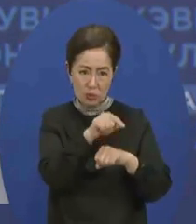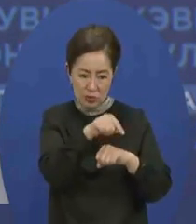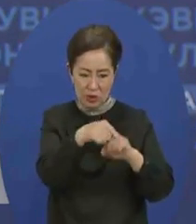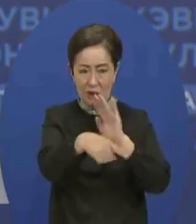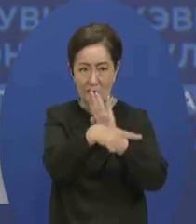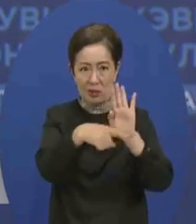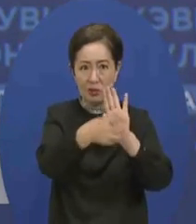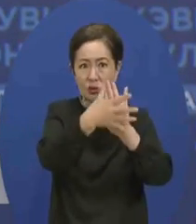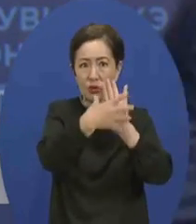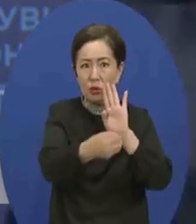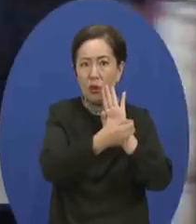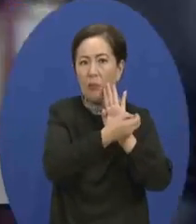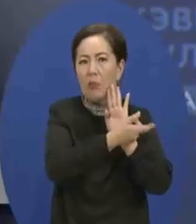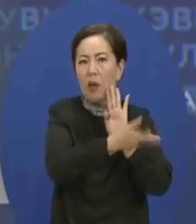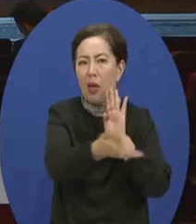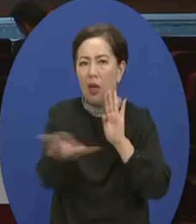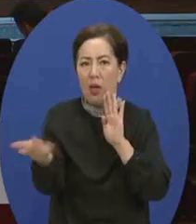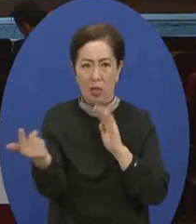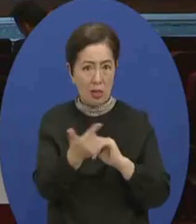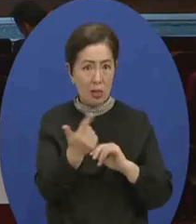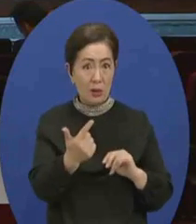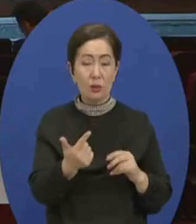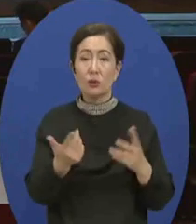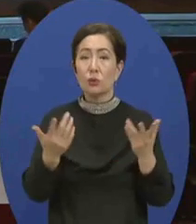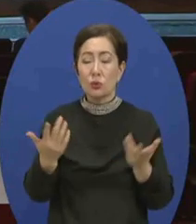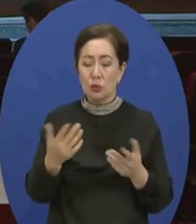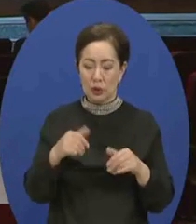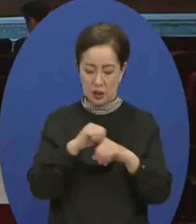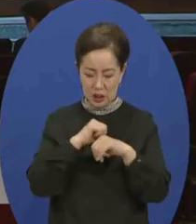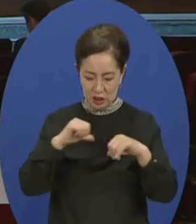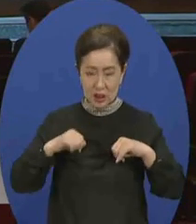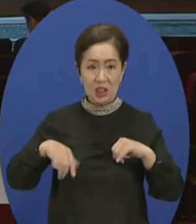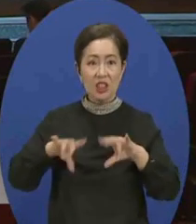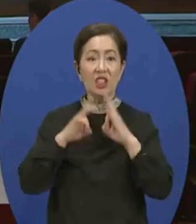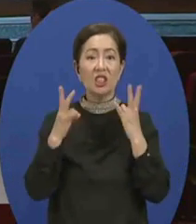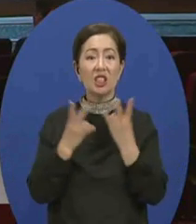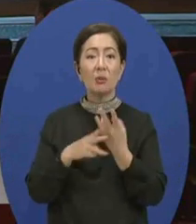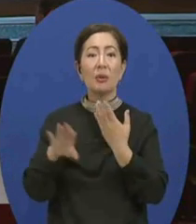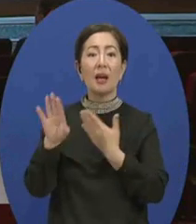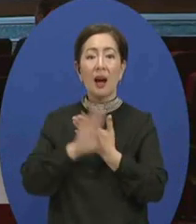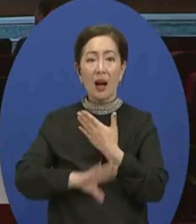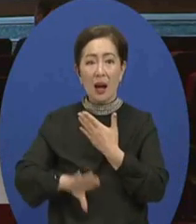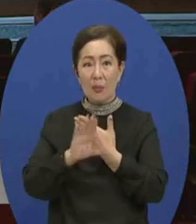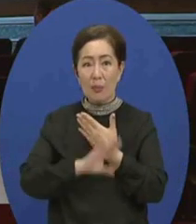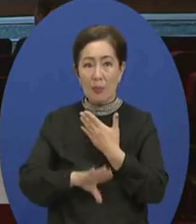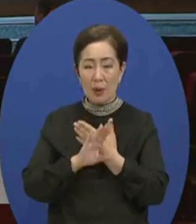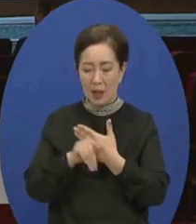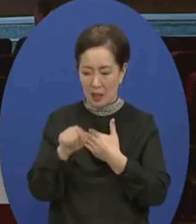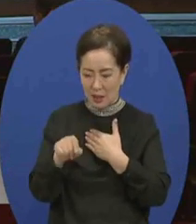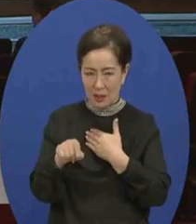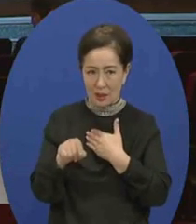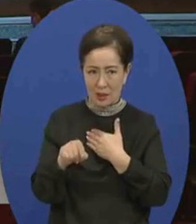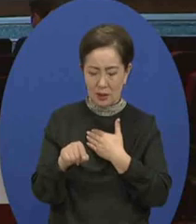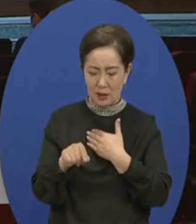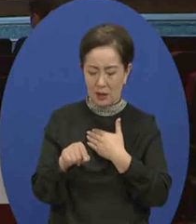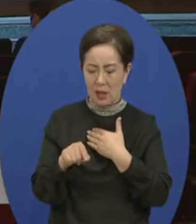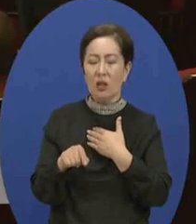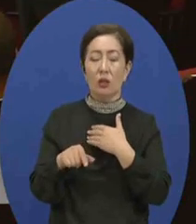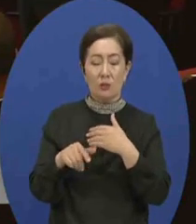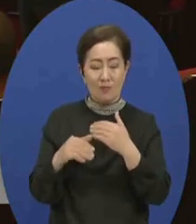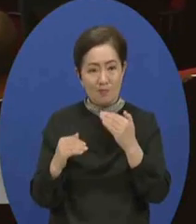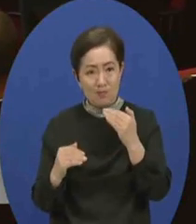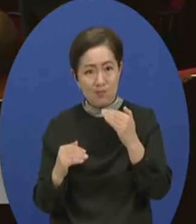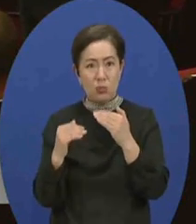нөлөөлөл, иргэдийн одоо нийгмийн хамгаалал хүрсэн одоо энэ бодиттой хөгжлийн төвшнгөл дордуулж